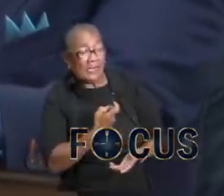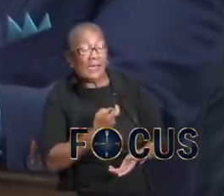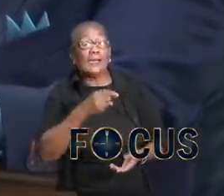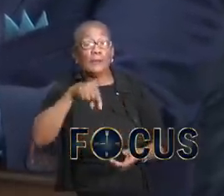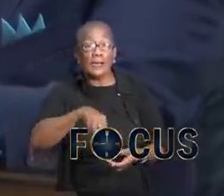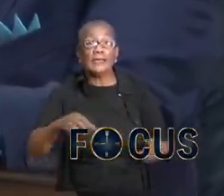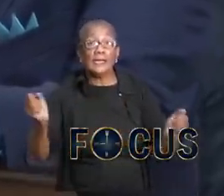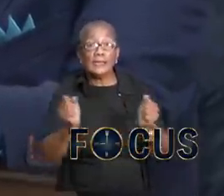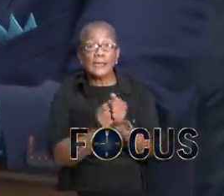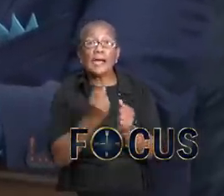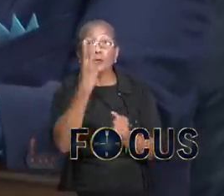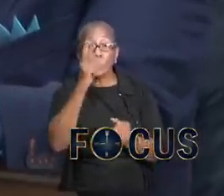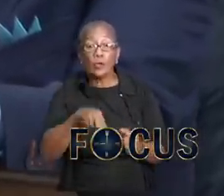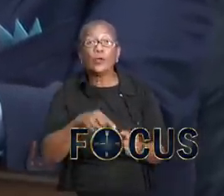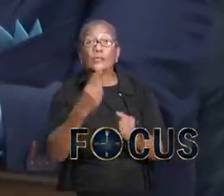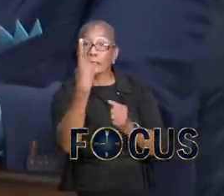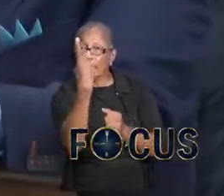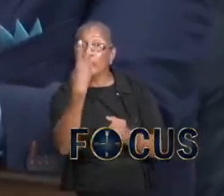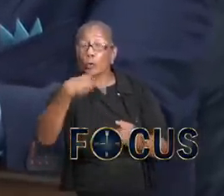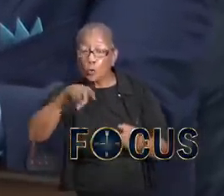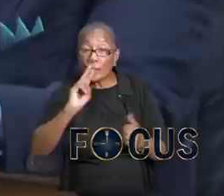jaar, 2021,